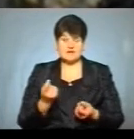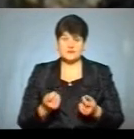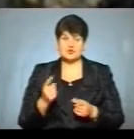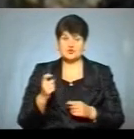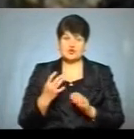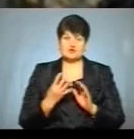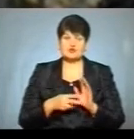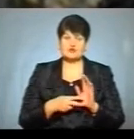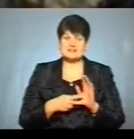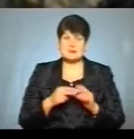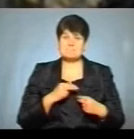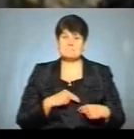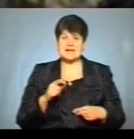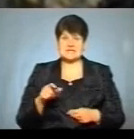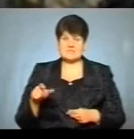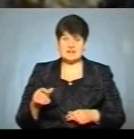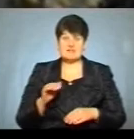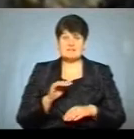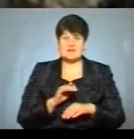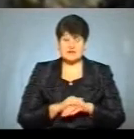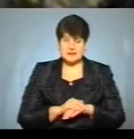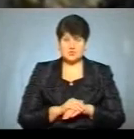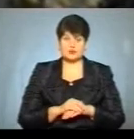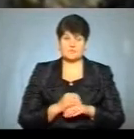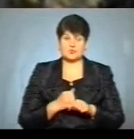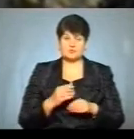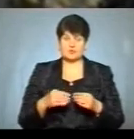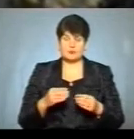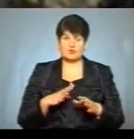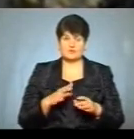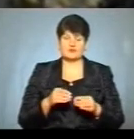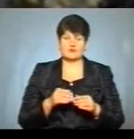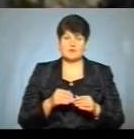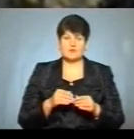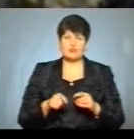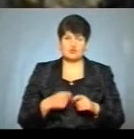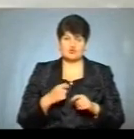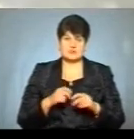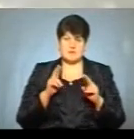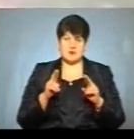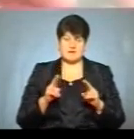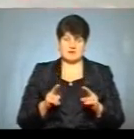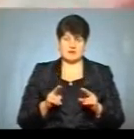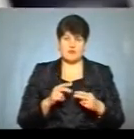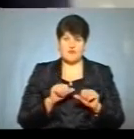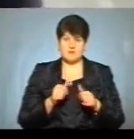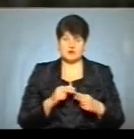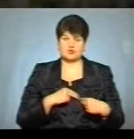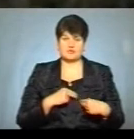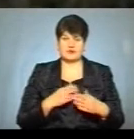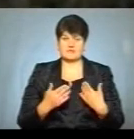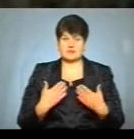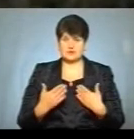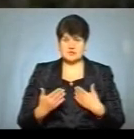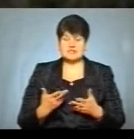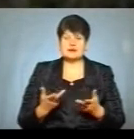147 працівників, які фактично, щодо яких роботодавцями було порушення правила оці оформлення трудових відносин. Тобто, які в нас такі